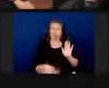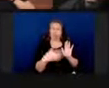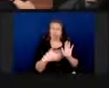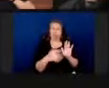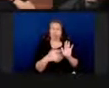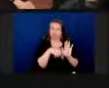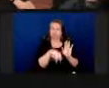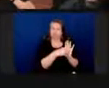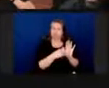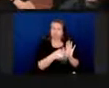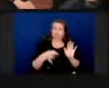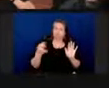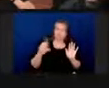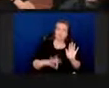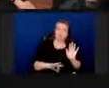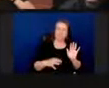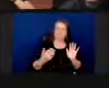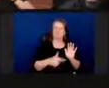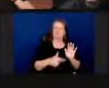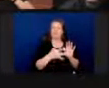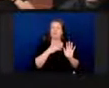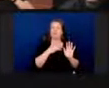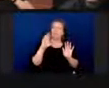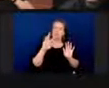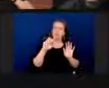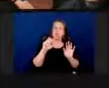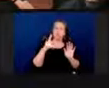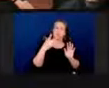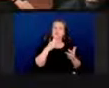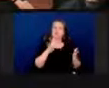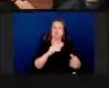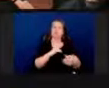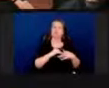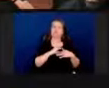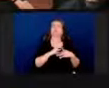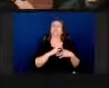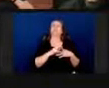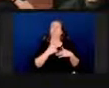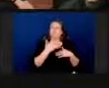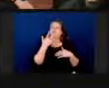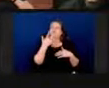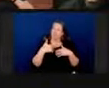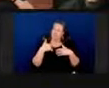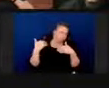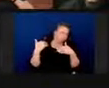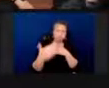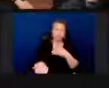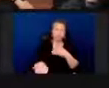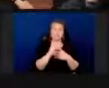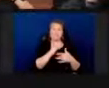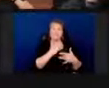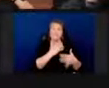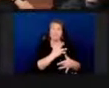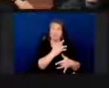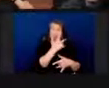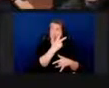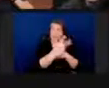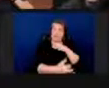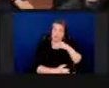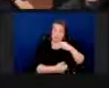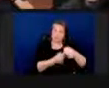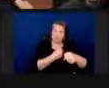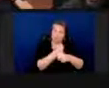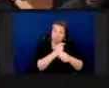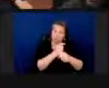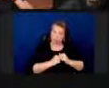البرنامج وفي الفصل السادس رأينا بأن هنالك مهارات عديدة تأتت من هذا